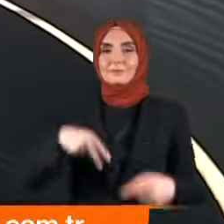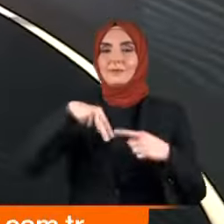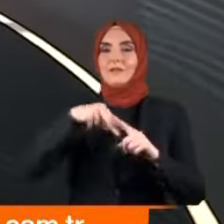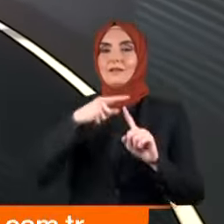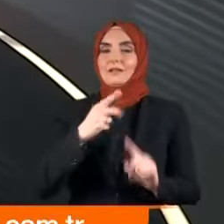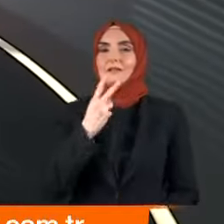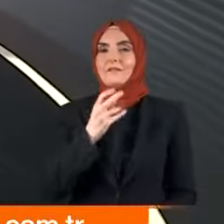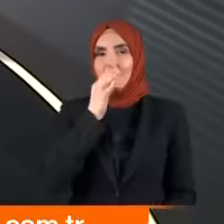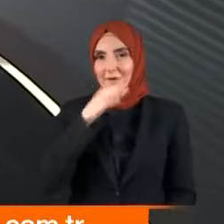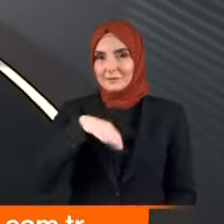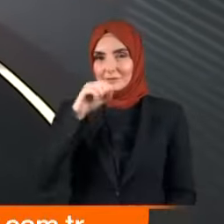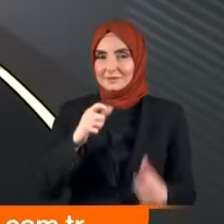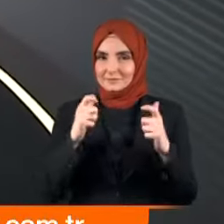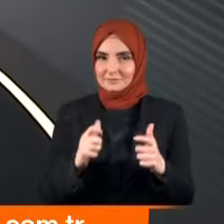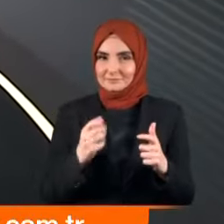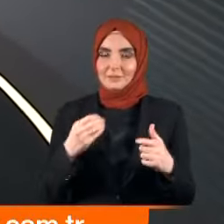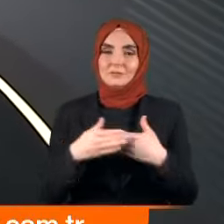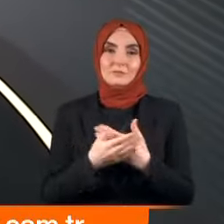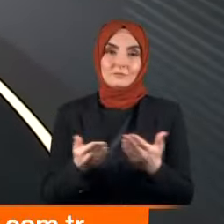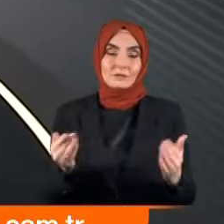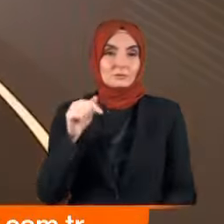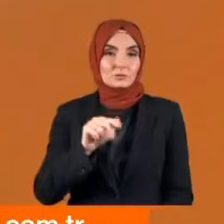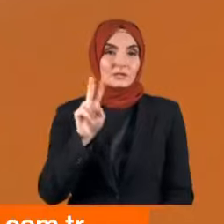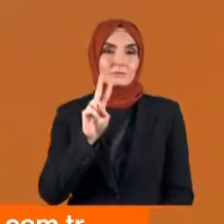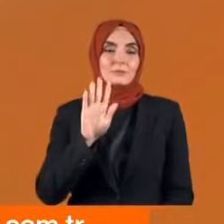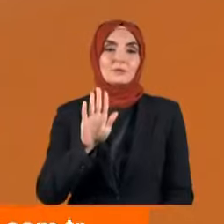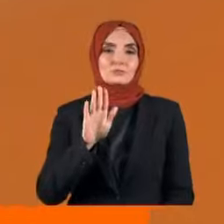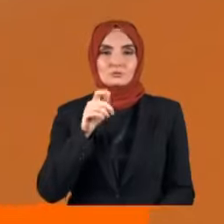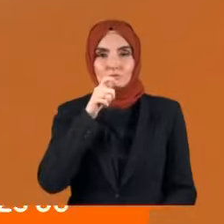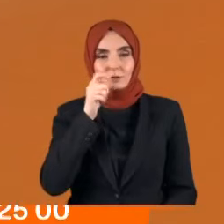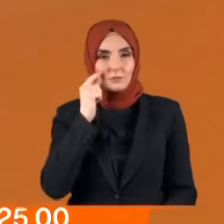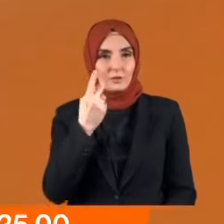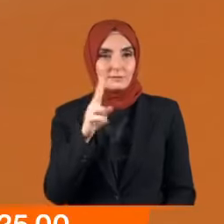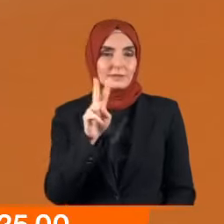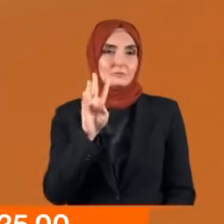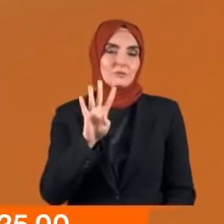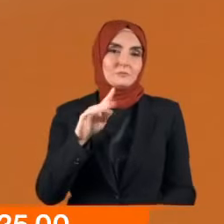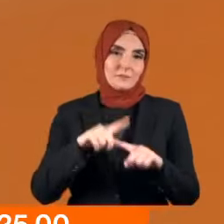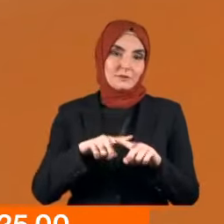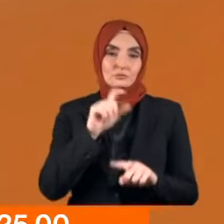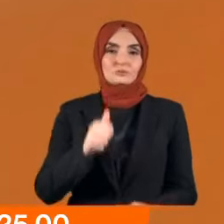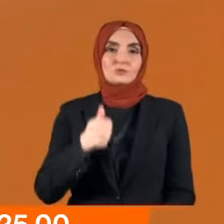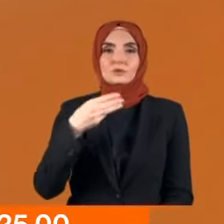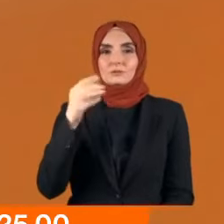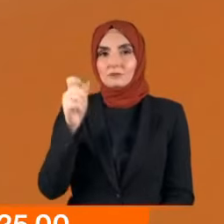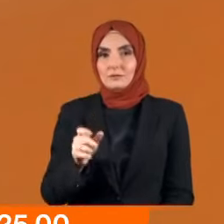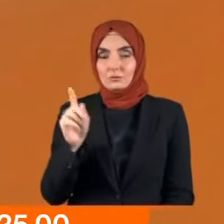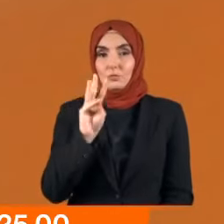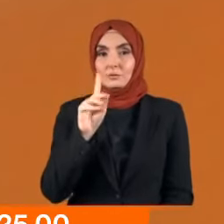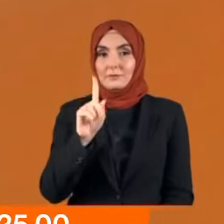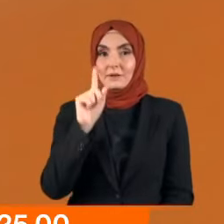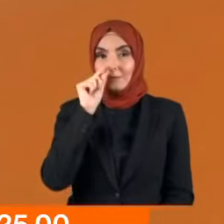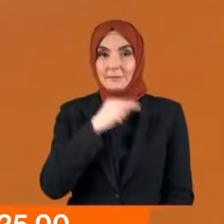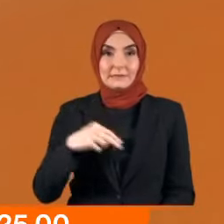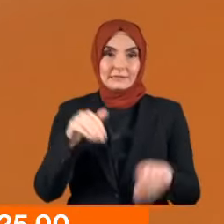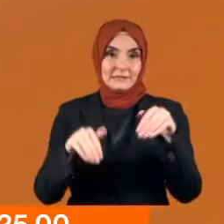Haber merkezinden, ATV Haber merkezinden iyi akşamlar. Bugün 25 Şubat 2024 Pazar. Cumhurbaşkanı Erdoğan 31 Mart yerel seçimleri